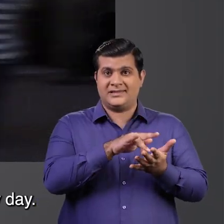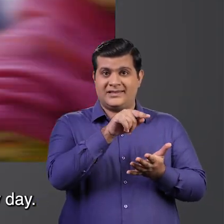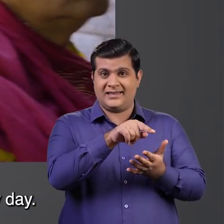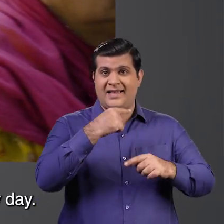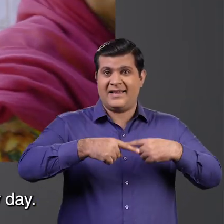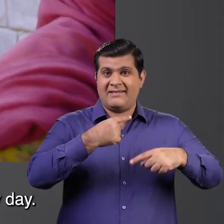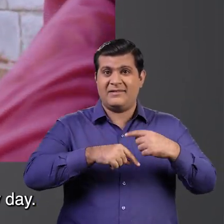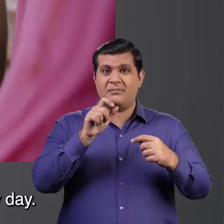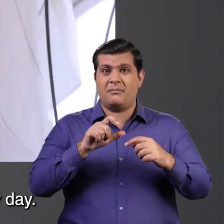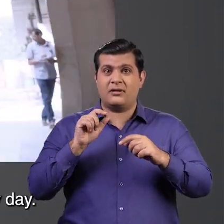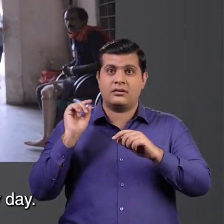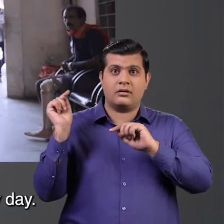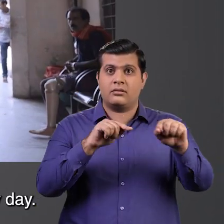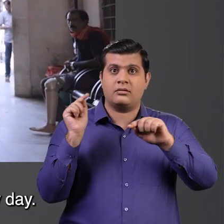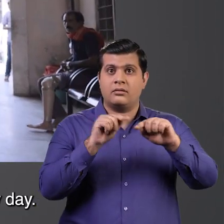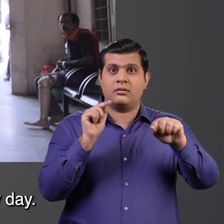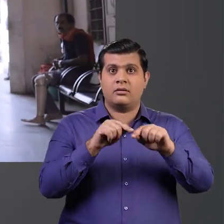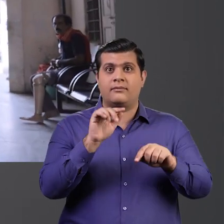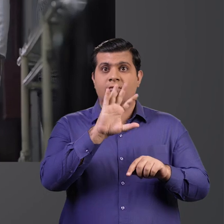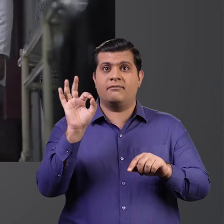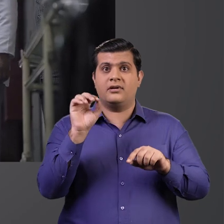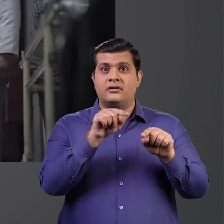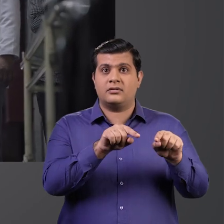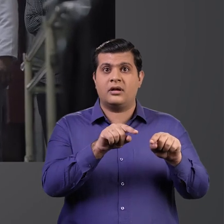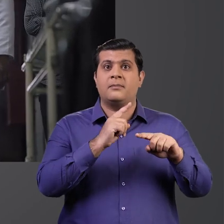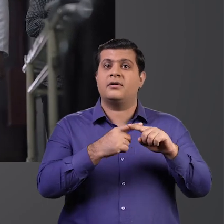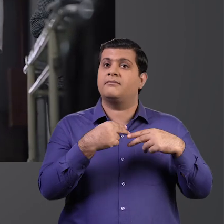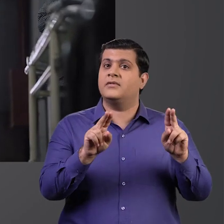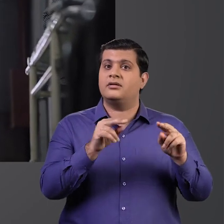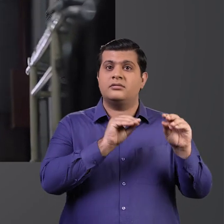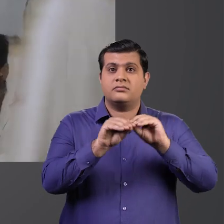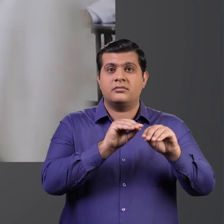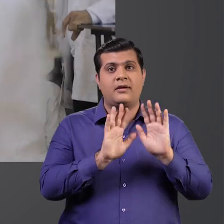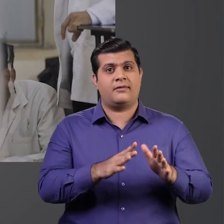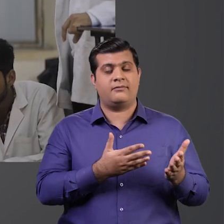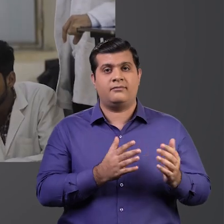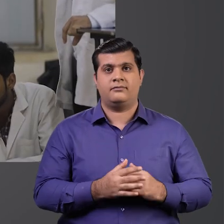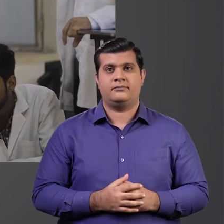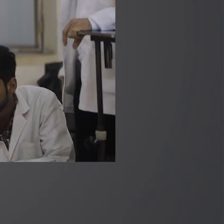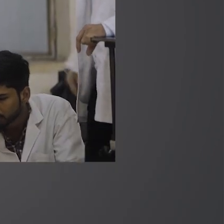सेंटर में प्रतिदिन 500 से ज्यादा मरीज आते हैं जिनका निशुल्क इलाज होता है।